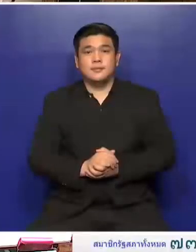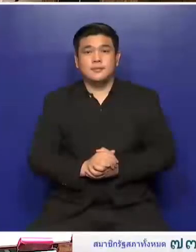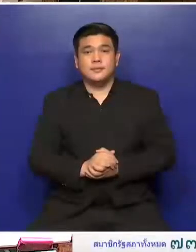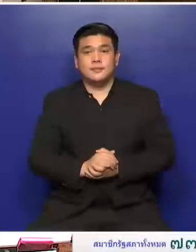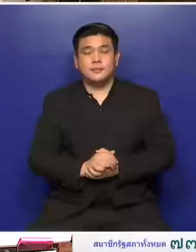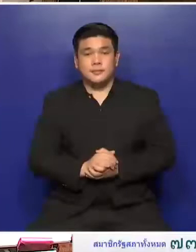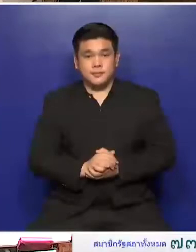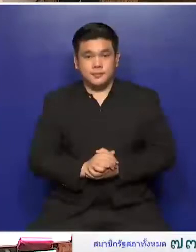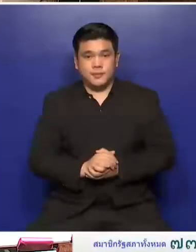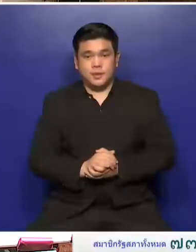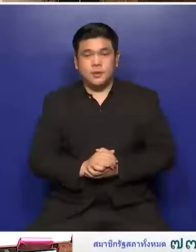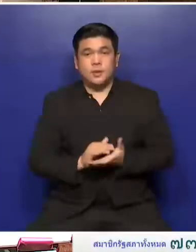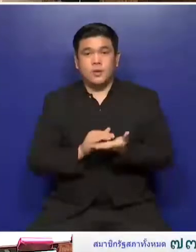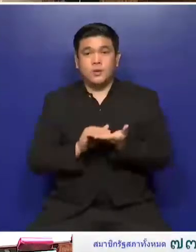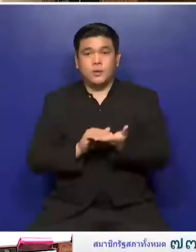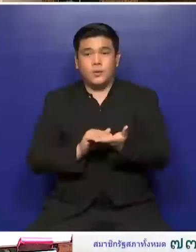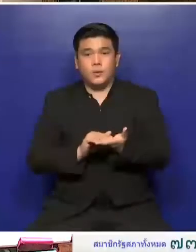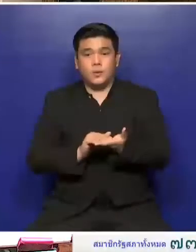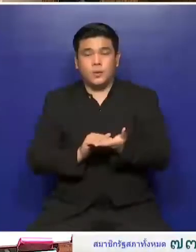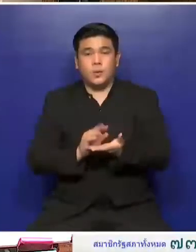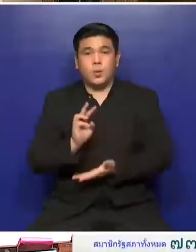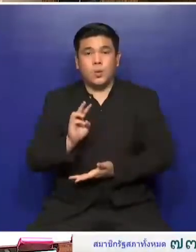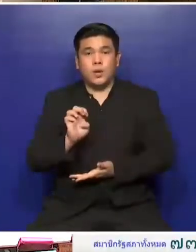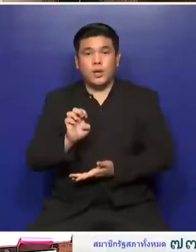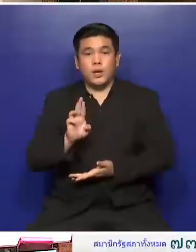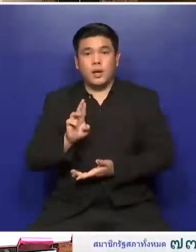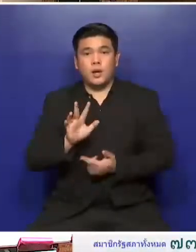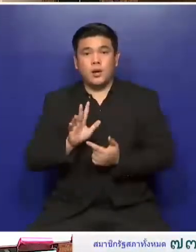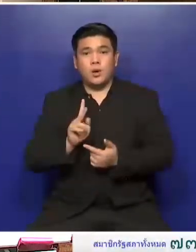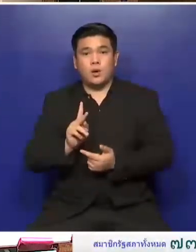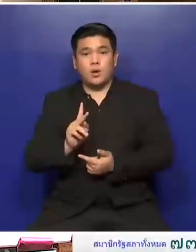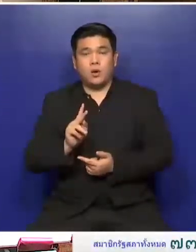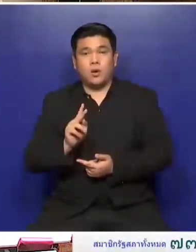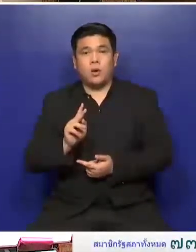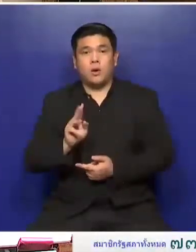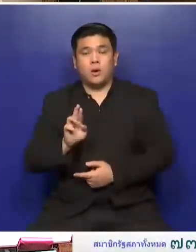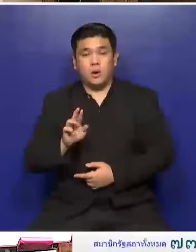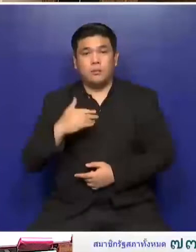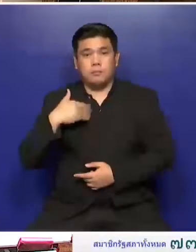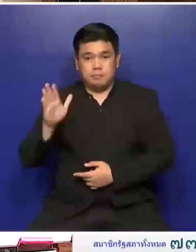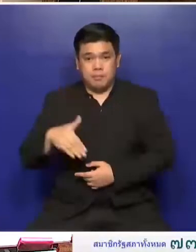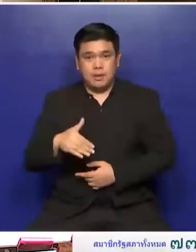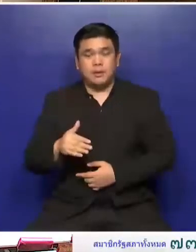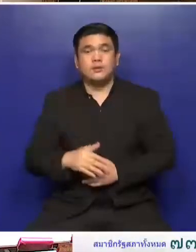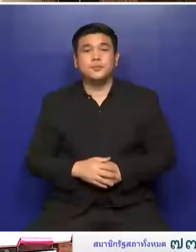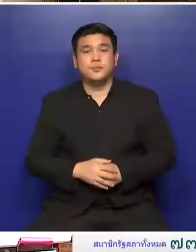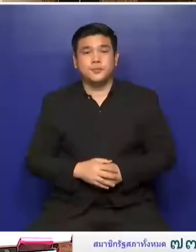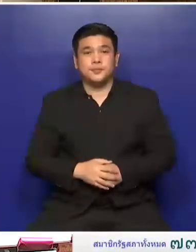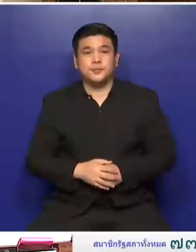รันเวขออนมาแล้ครั ขออนุญาตควอไปครักราเหีนท่านประทานสุ ที่การพ